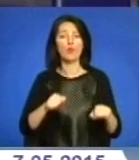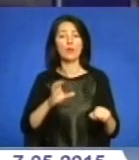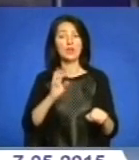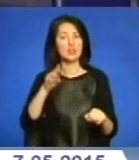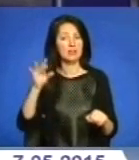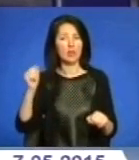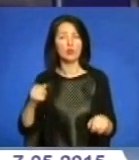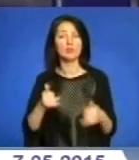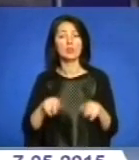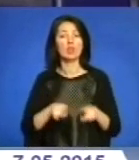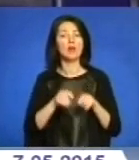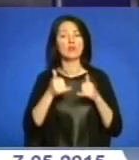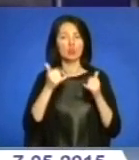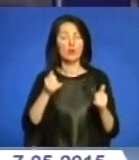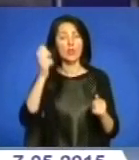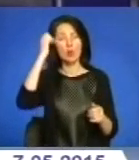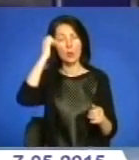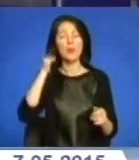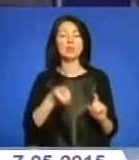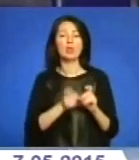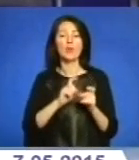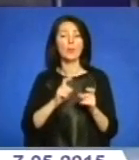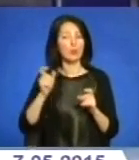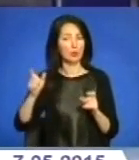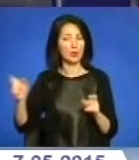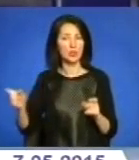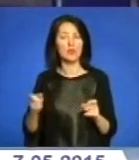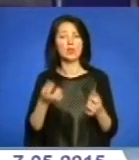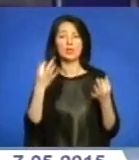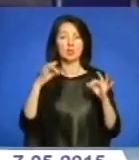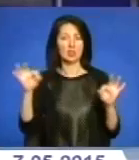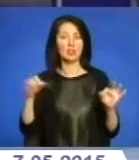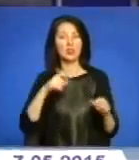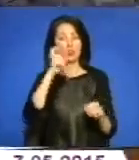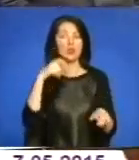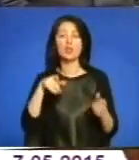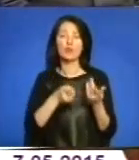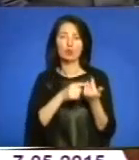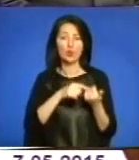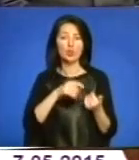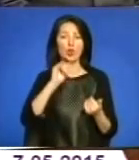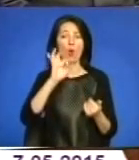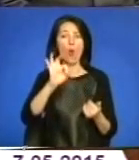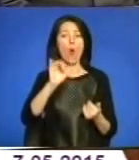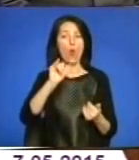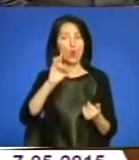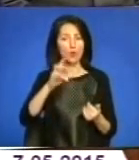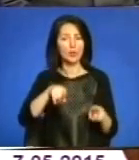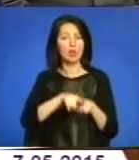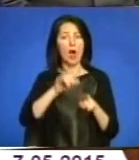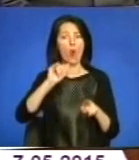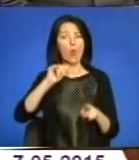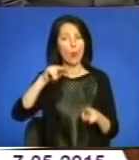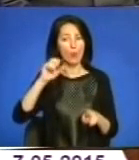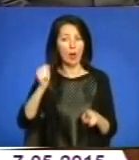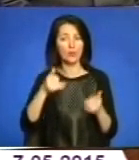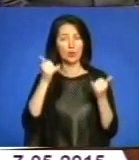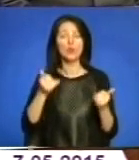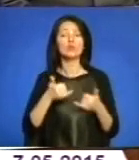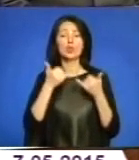за незалежність України у ХХ столітті, у тому числі ОУН та УПА. Нині вшанування ветеранів